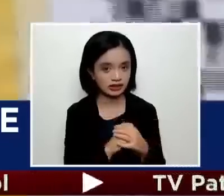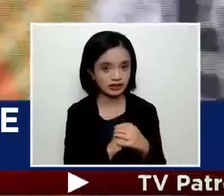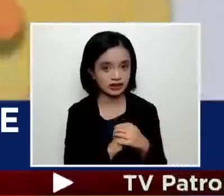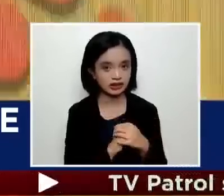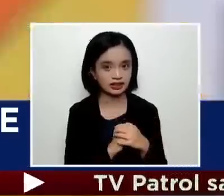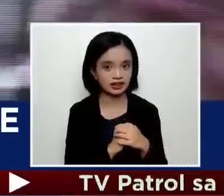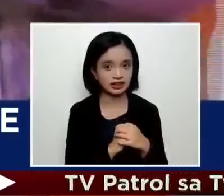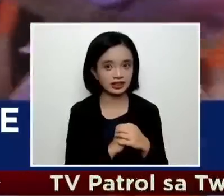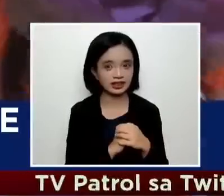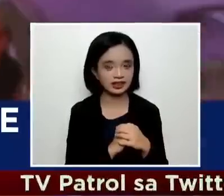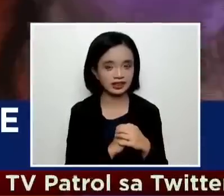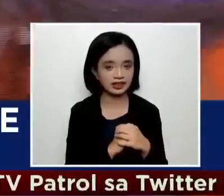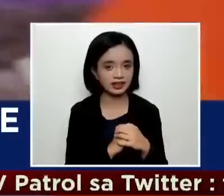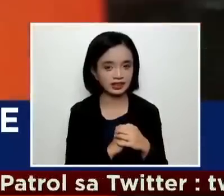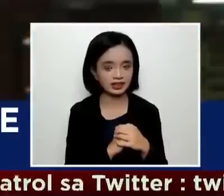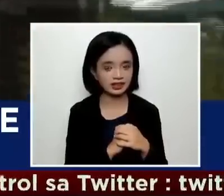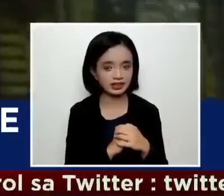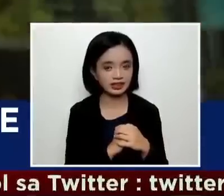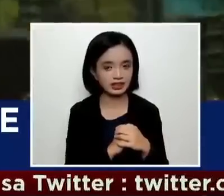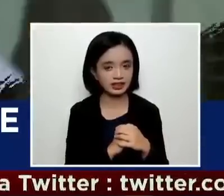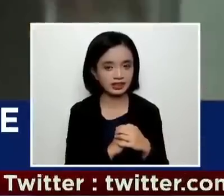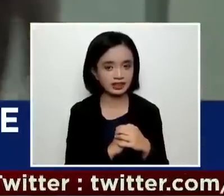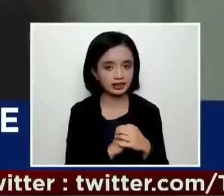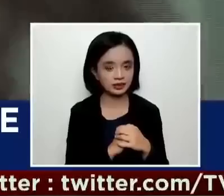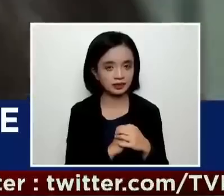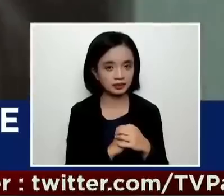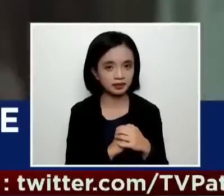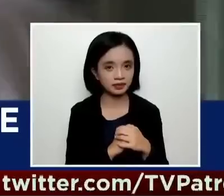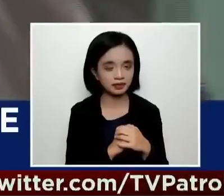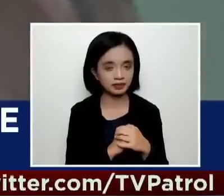Prom? Yes! Yes!